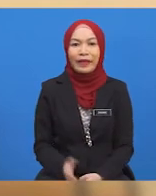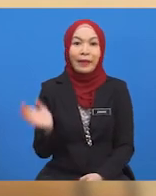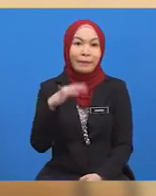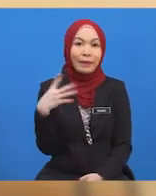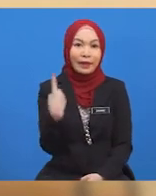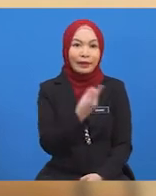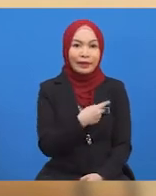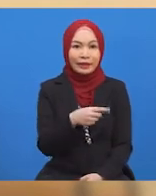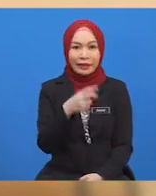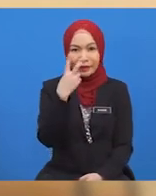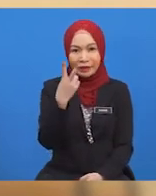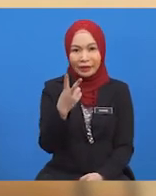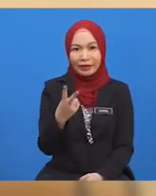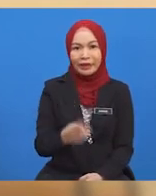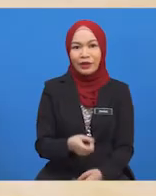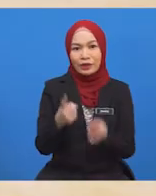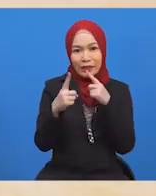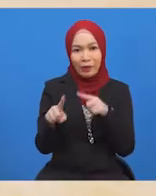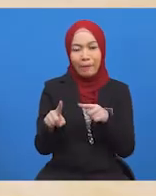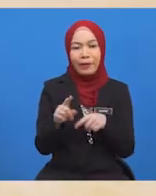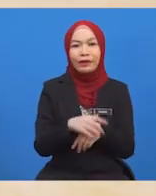kita semak jawapan soalan tadi.